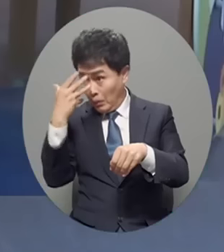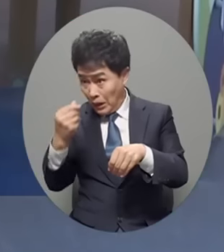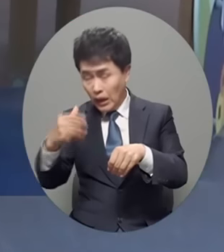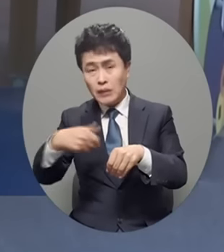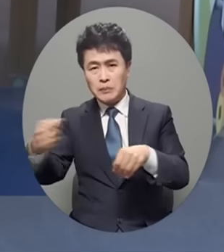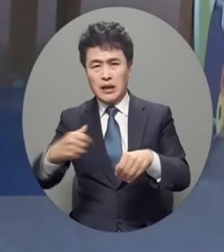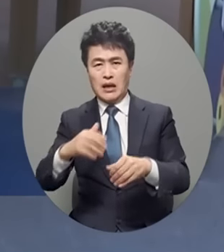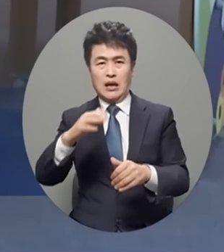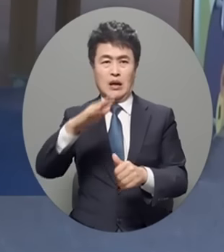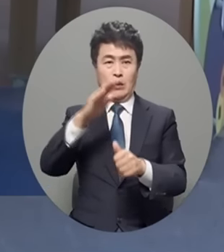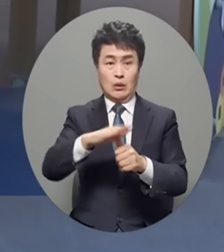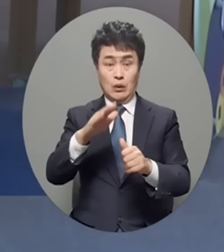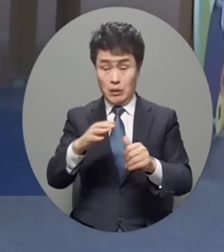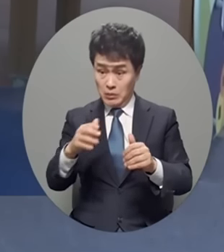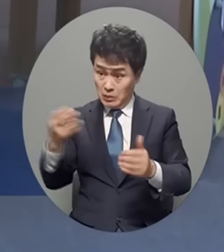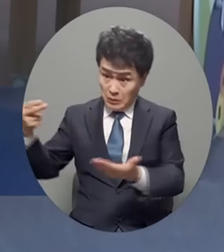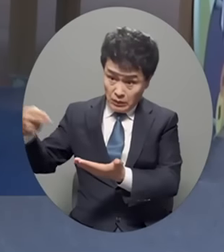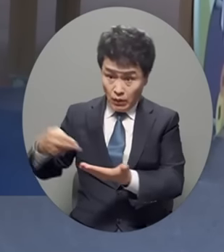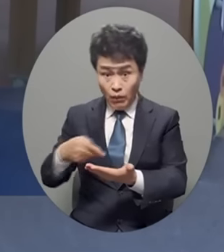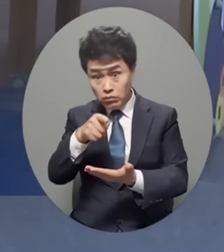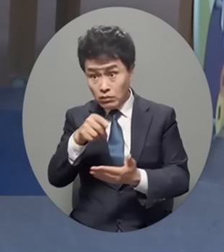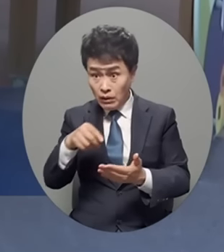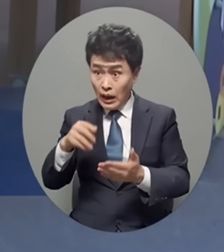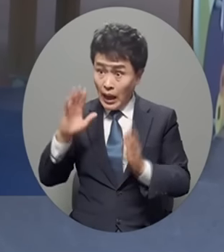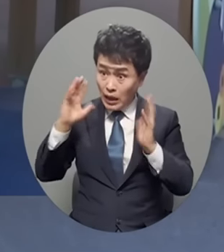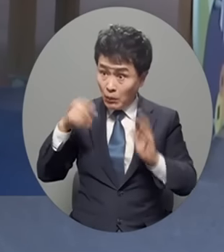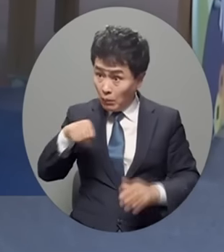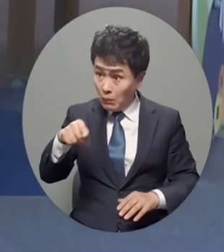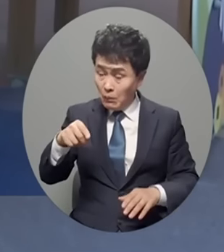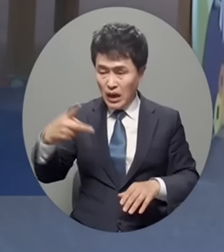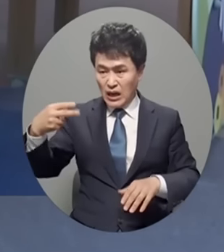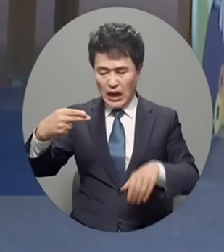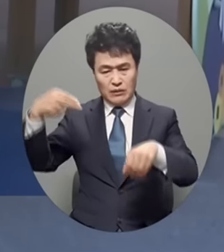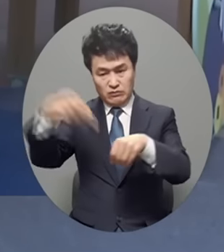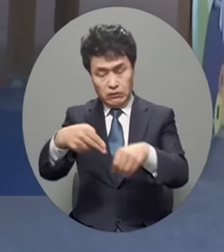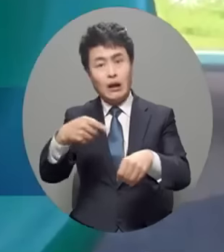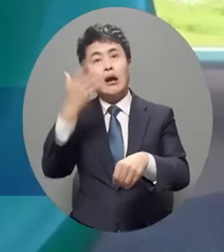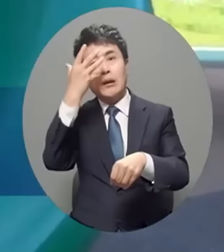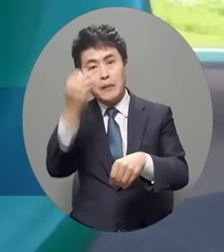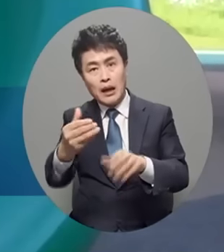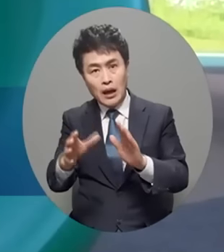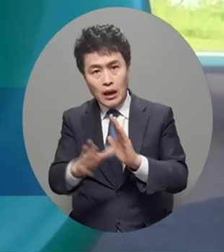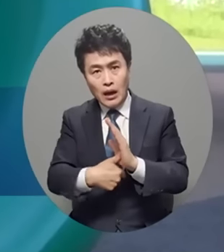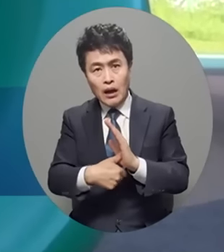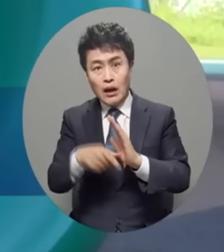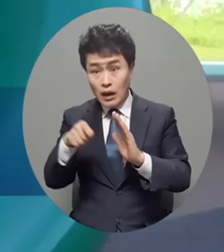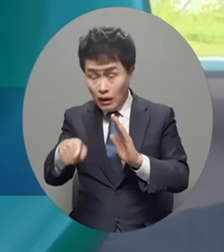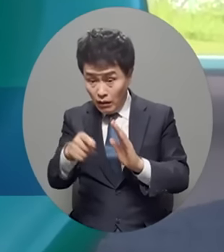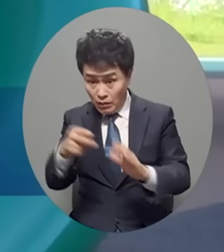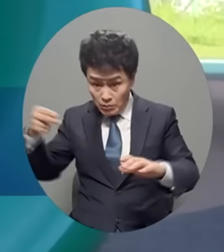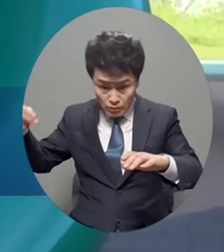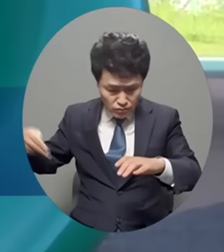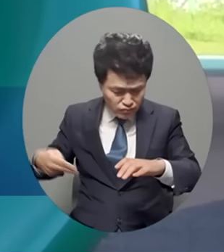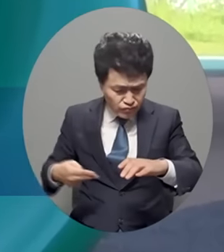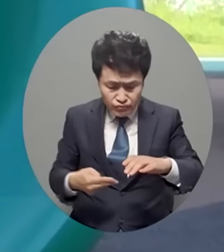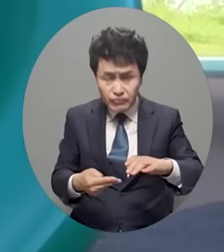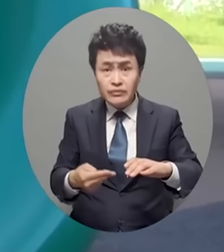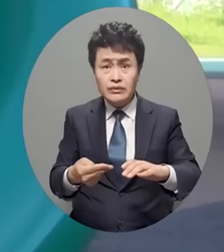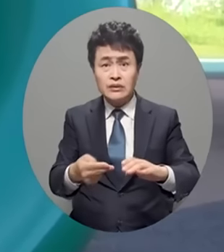올라갔어요. 아이가 가니까 애 엄마가 이제 그쪽으로 가다가 가위가 꽂힌 걸 이제 본 거예요. 근데 그 아이가 틀리면 또 미끄럼틀을 타고 내려와 버린